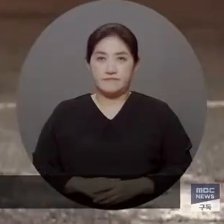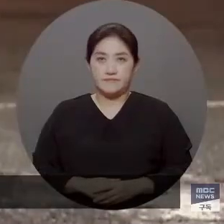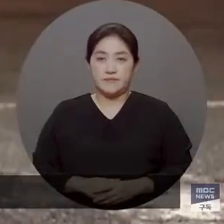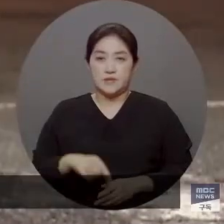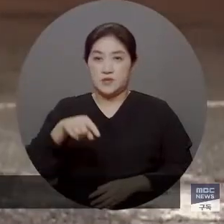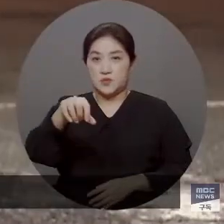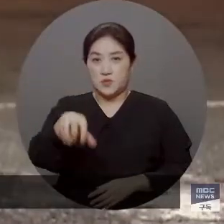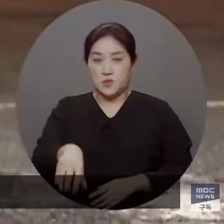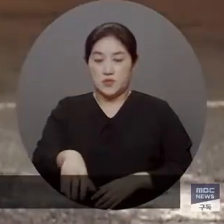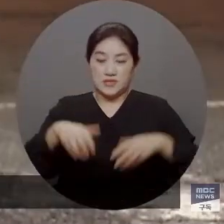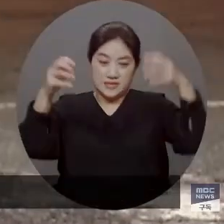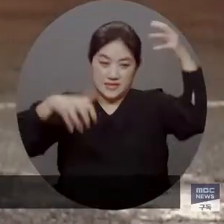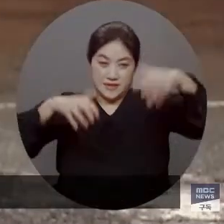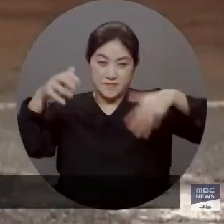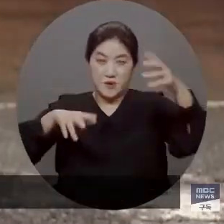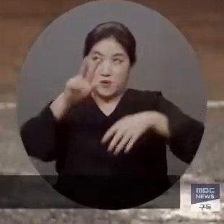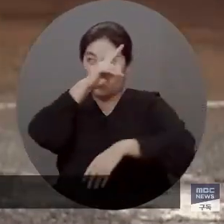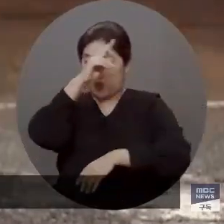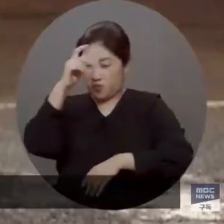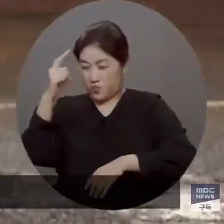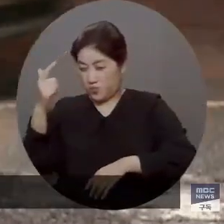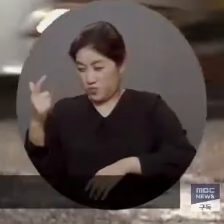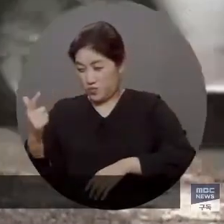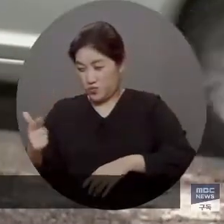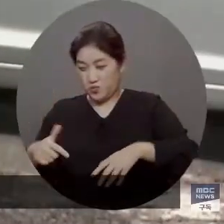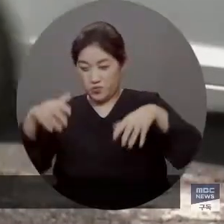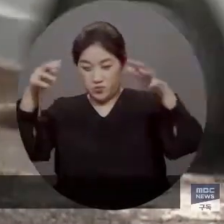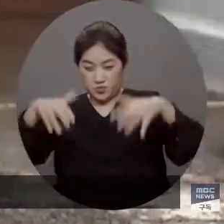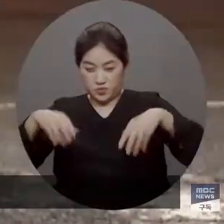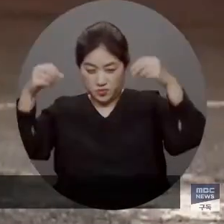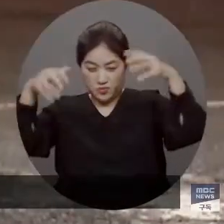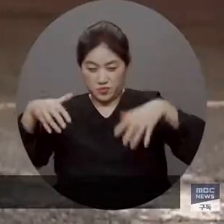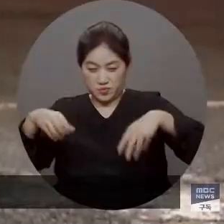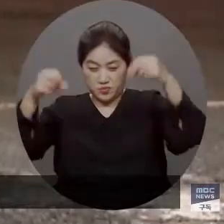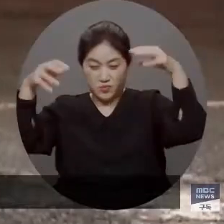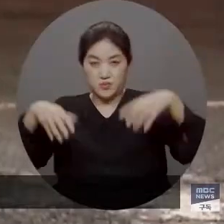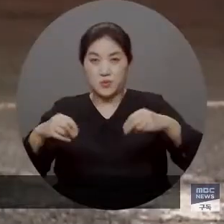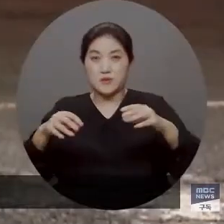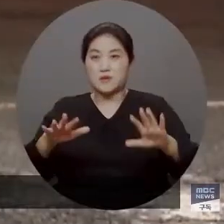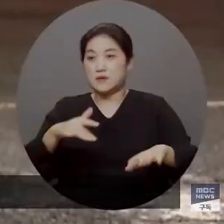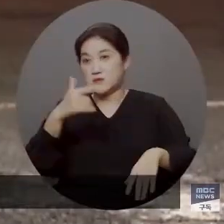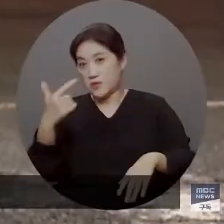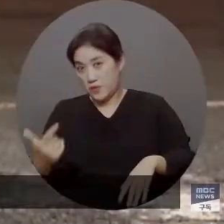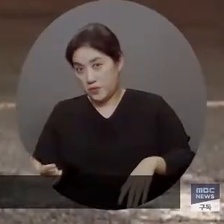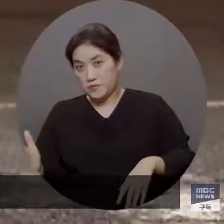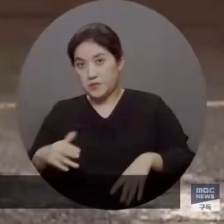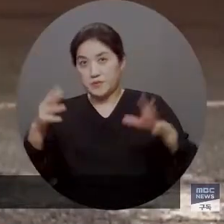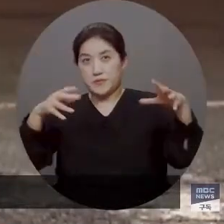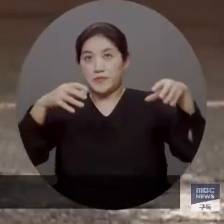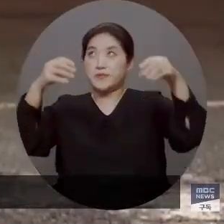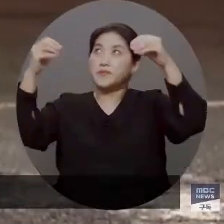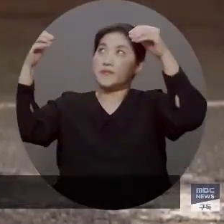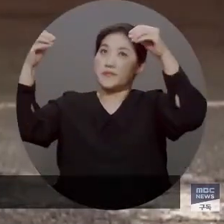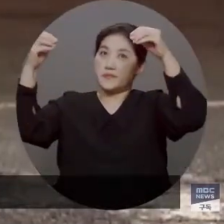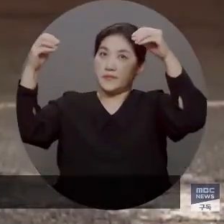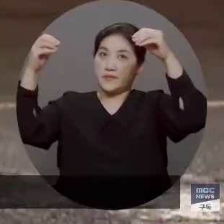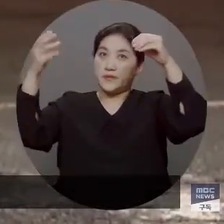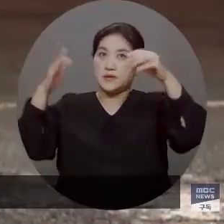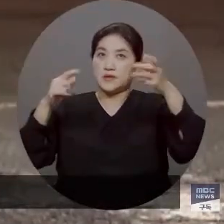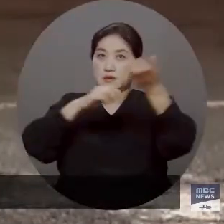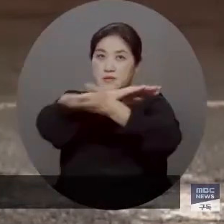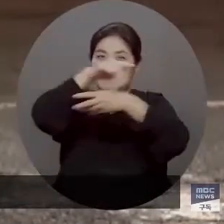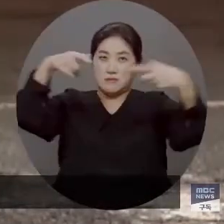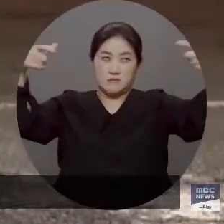네, 이곳에는 장맛비가 오후 늦게까지 내리다가 그치기를 반복했는데요. 저녁 들어서는 비가 그친 상태인데 여전히